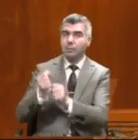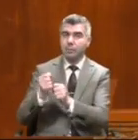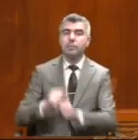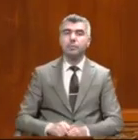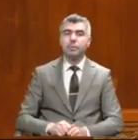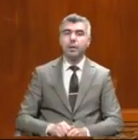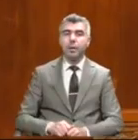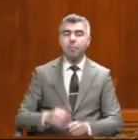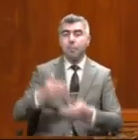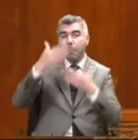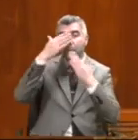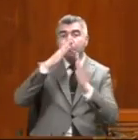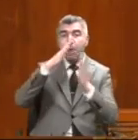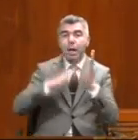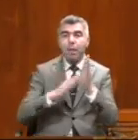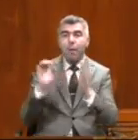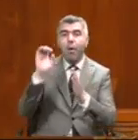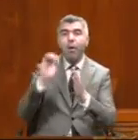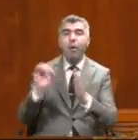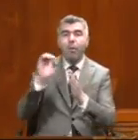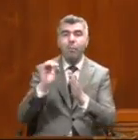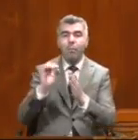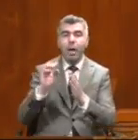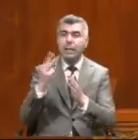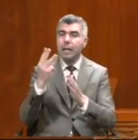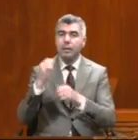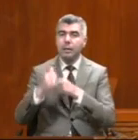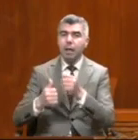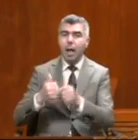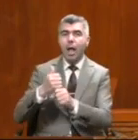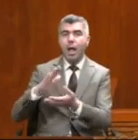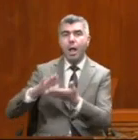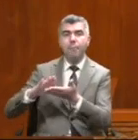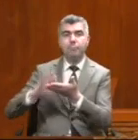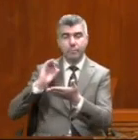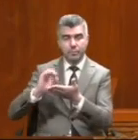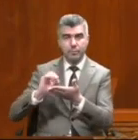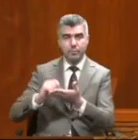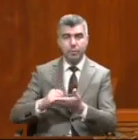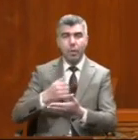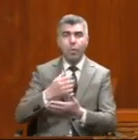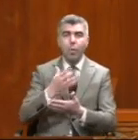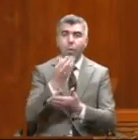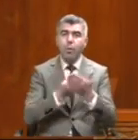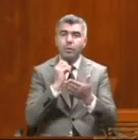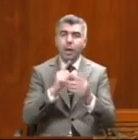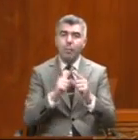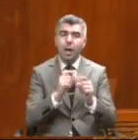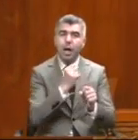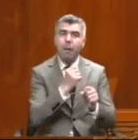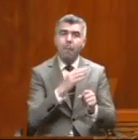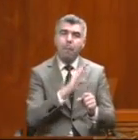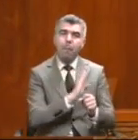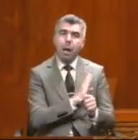مغربي من الخارج عندو 30 عام ولد عاميل في مصنع السيارات